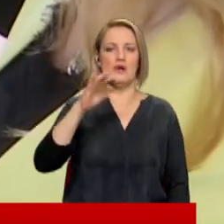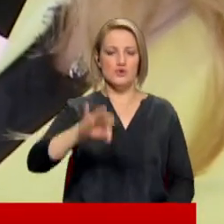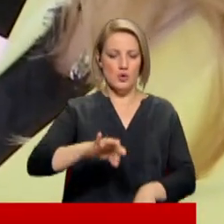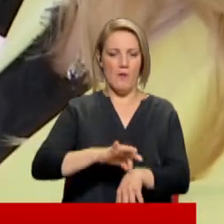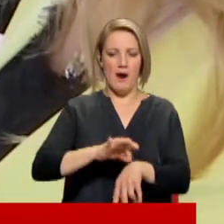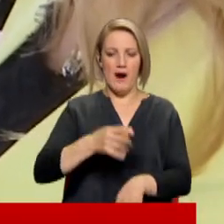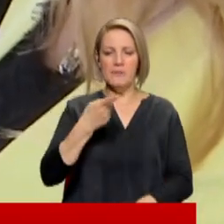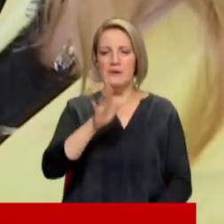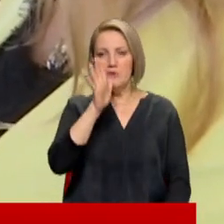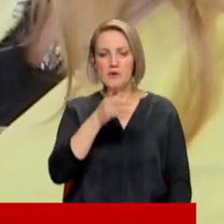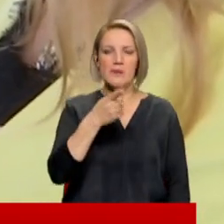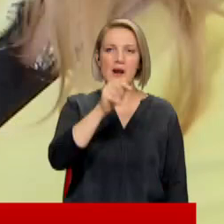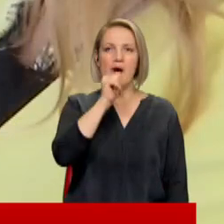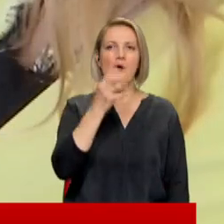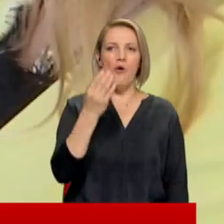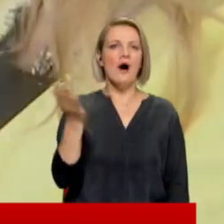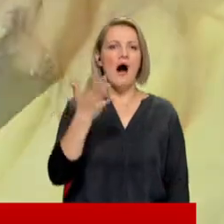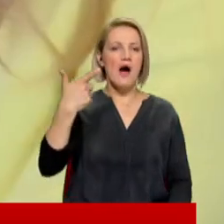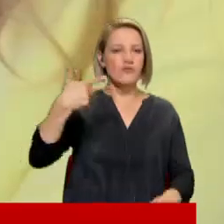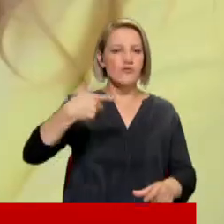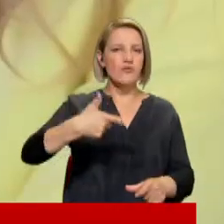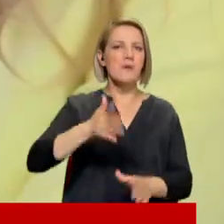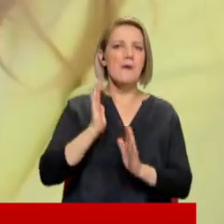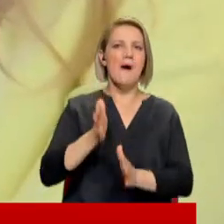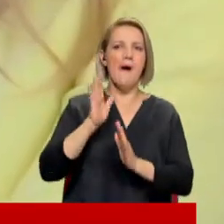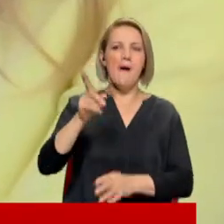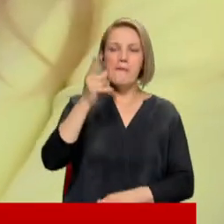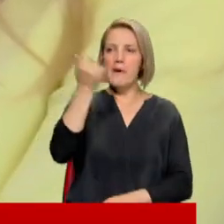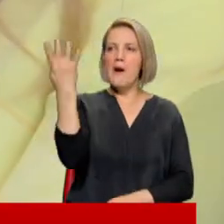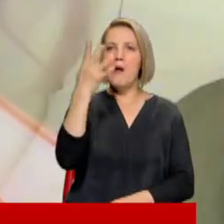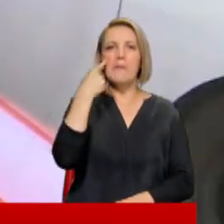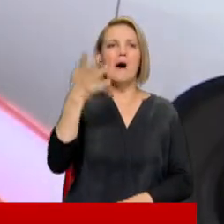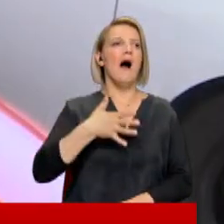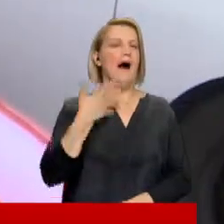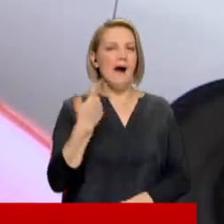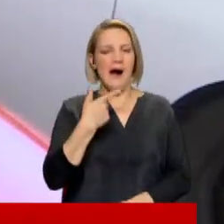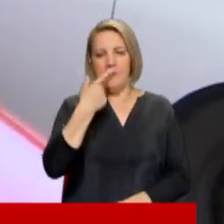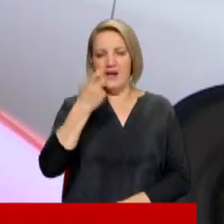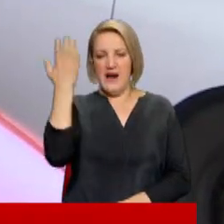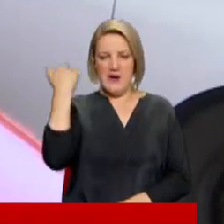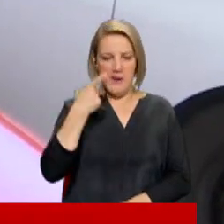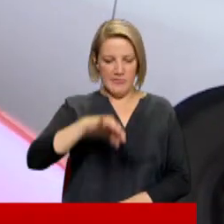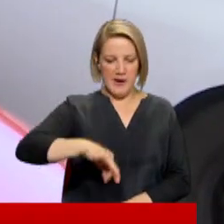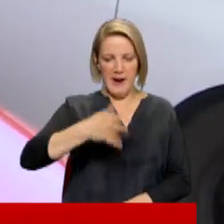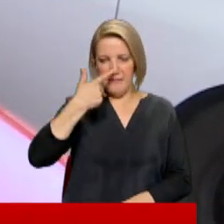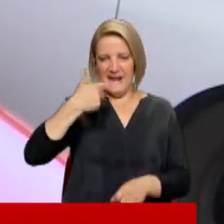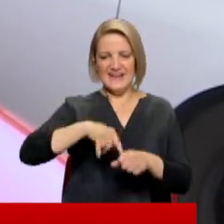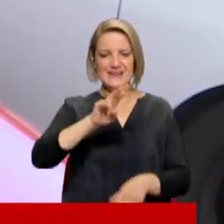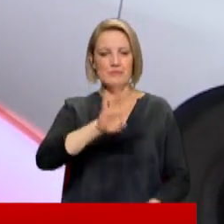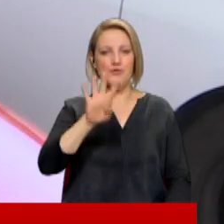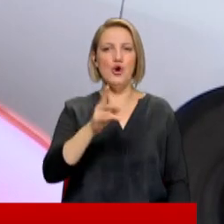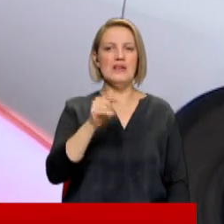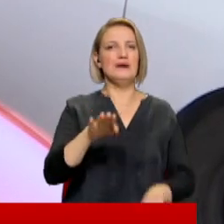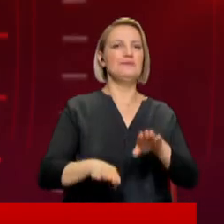anda 1500-1600 lira oldu, hala fullenmedi. Oradaki bakanlara bakmak istemiyorum. Geçen sene bugün benzinin litresi 24